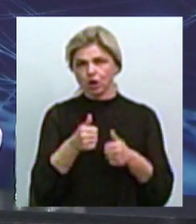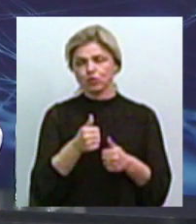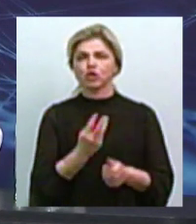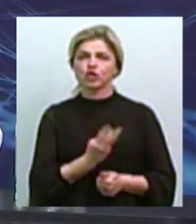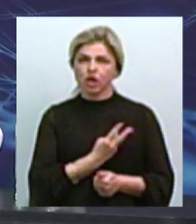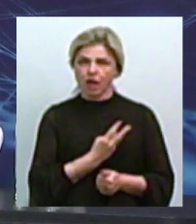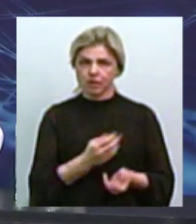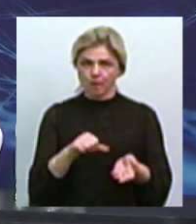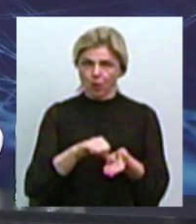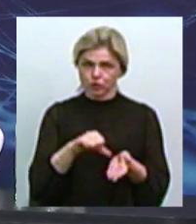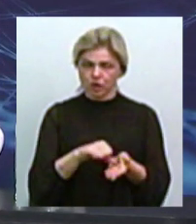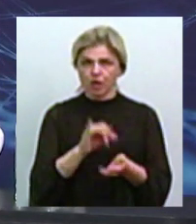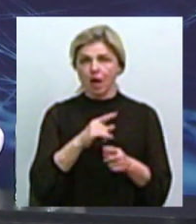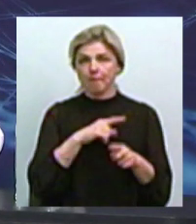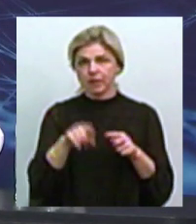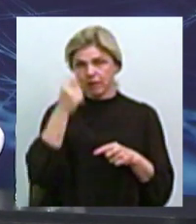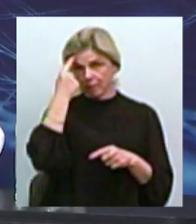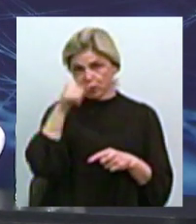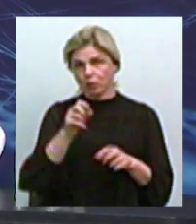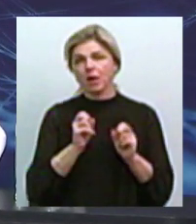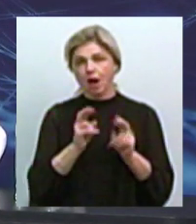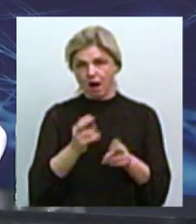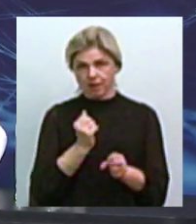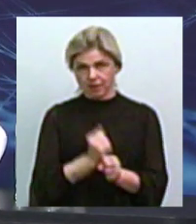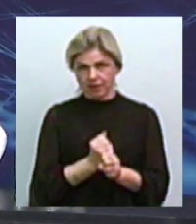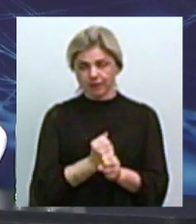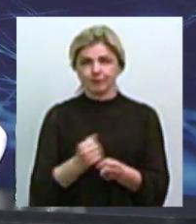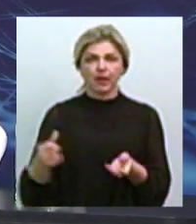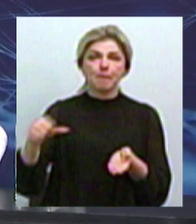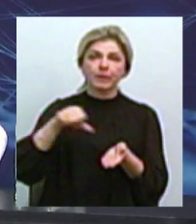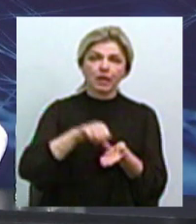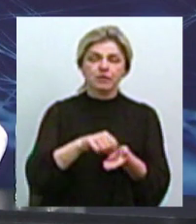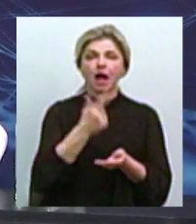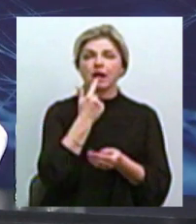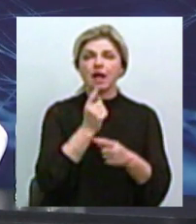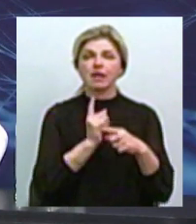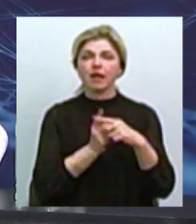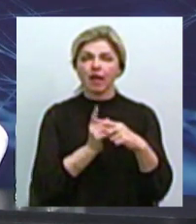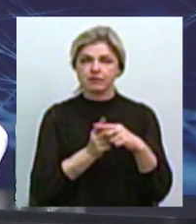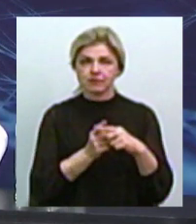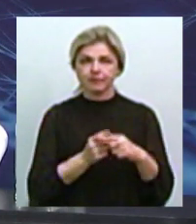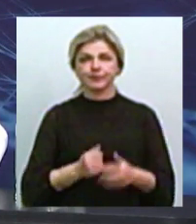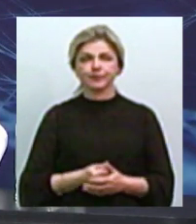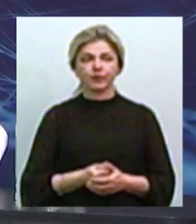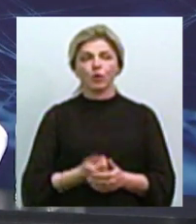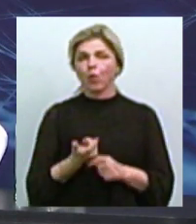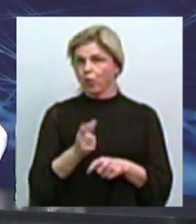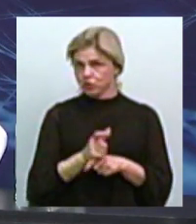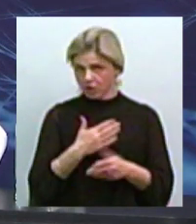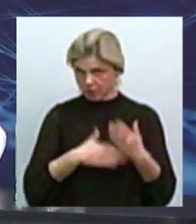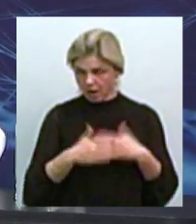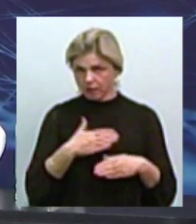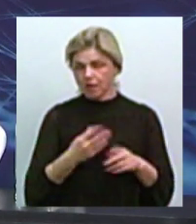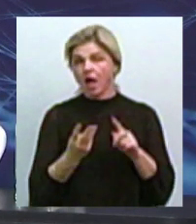желание поучаствовать, и мы быстро придумали, как это делать. Присоединился к нам Красный Крест, чему мы очень рады, а